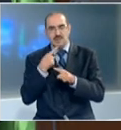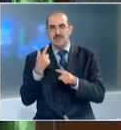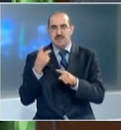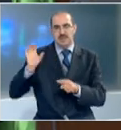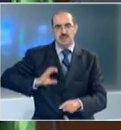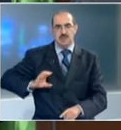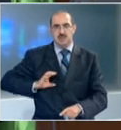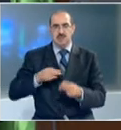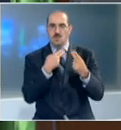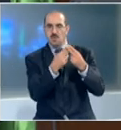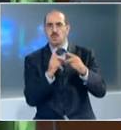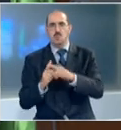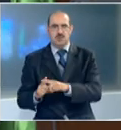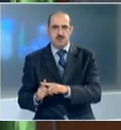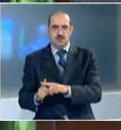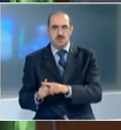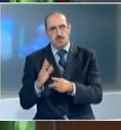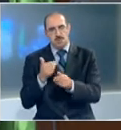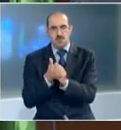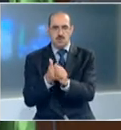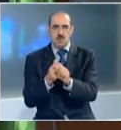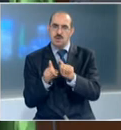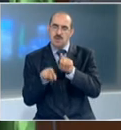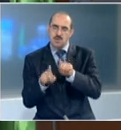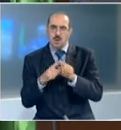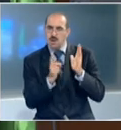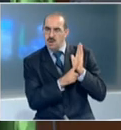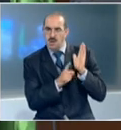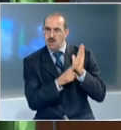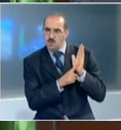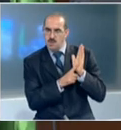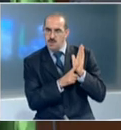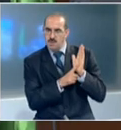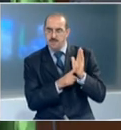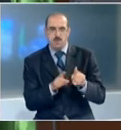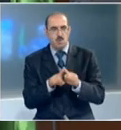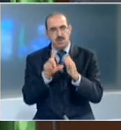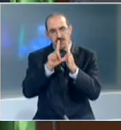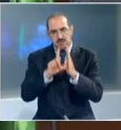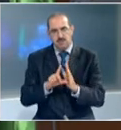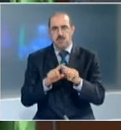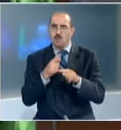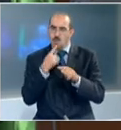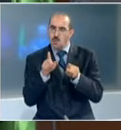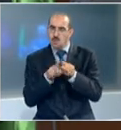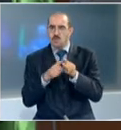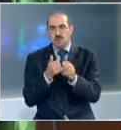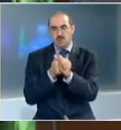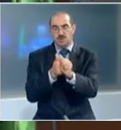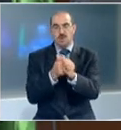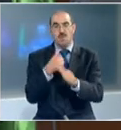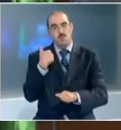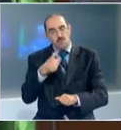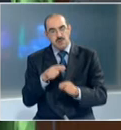لتمكينهم كذلك في حدود القوانين والنصوص التنظيمية السارية المفعول وفي حدود إمكانيات